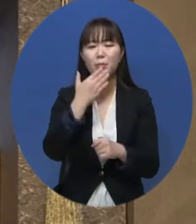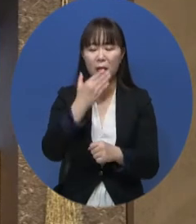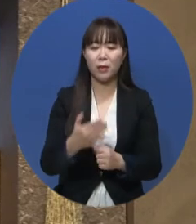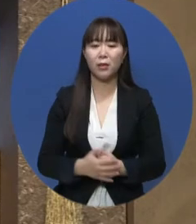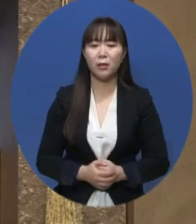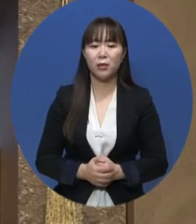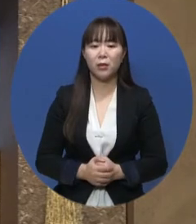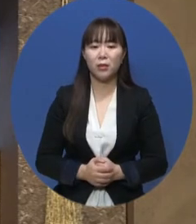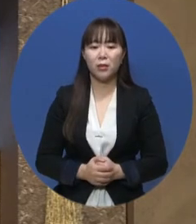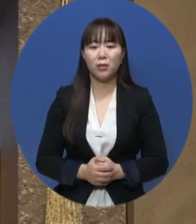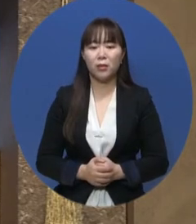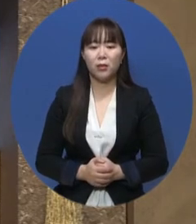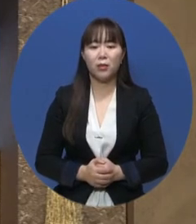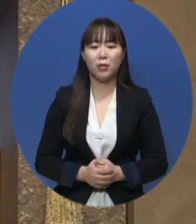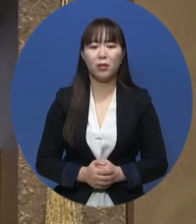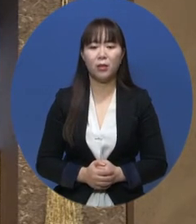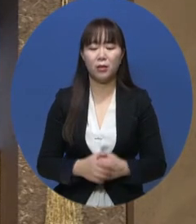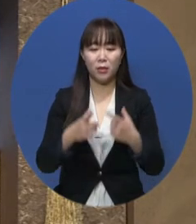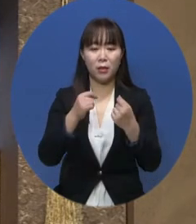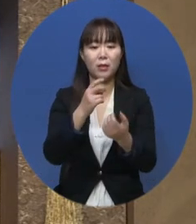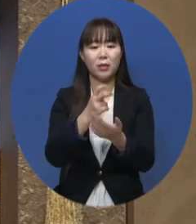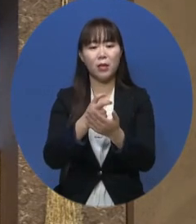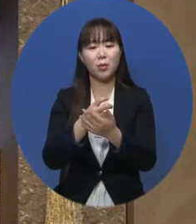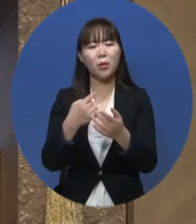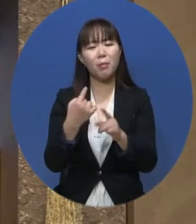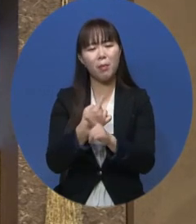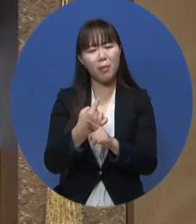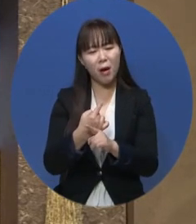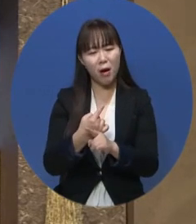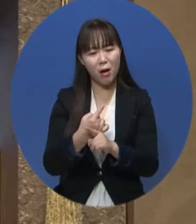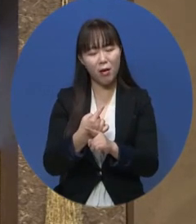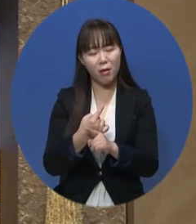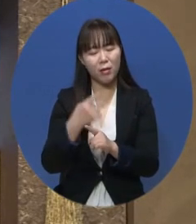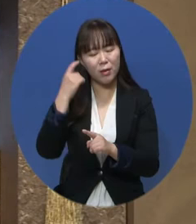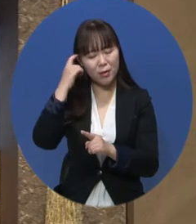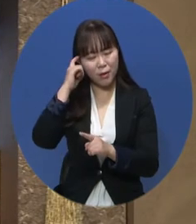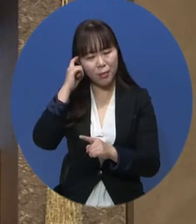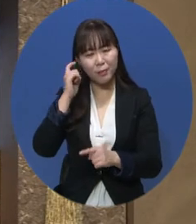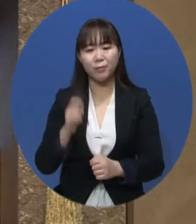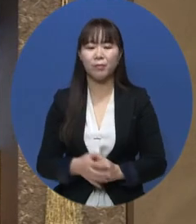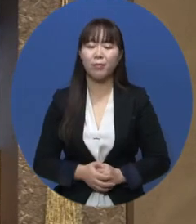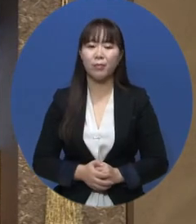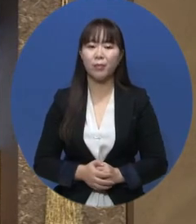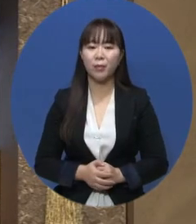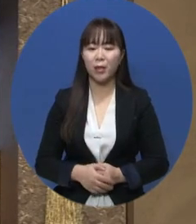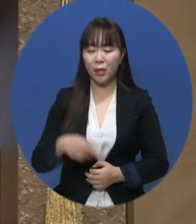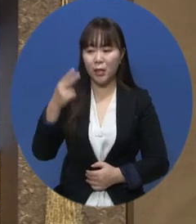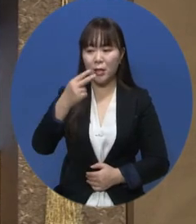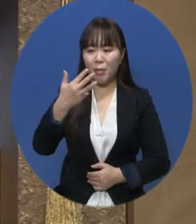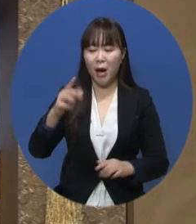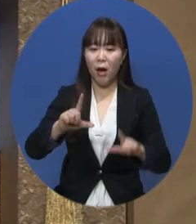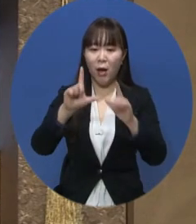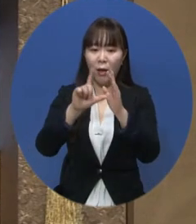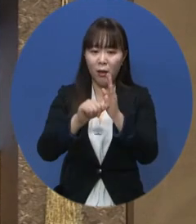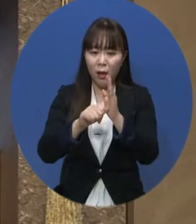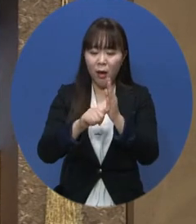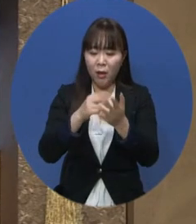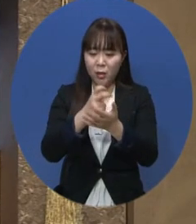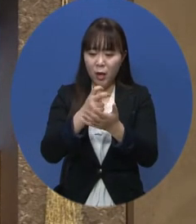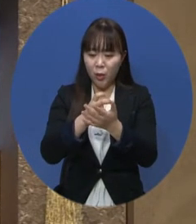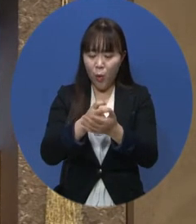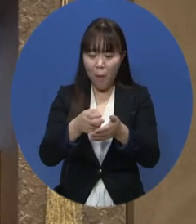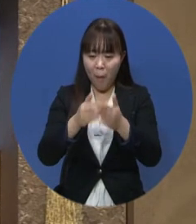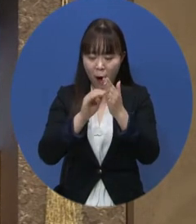예. 그렇게 좀 제도를 좀 바꿔야 되지 않나. 그래서 2008년도에 이 제도가 만들어져서 현재